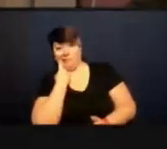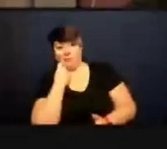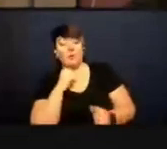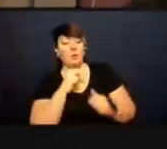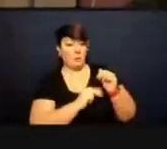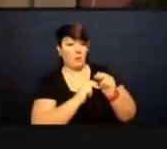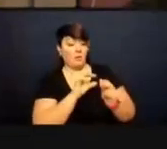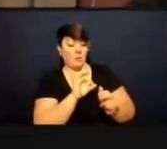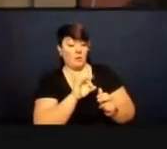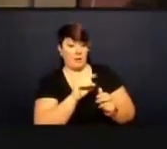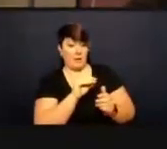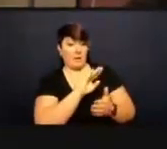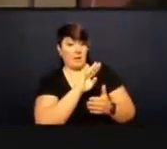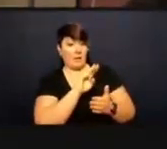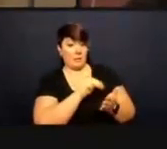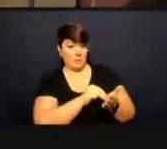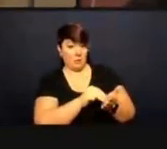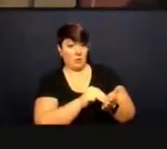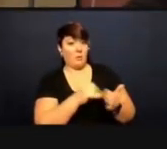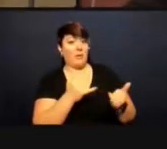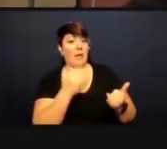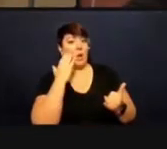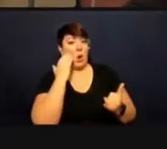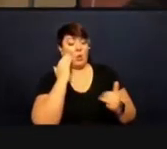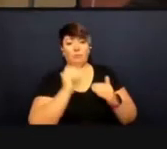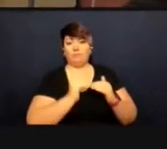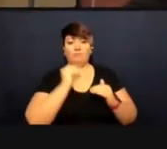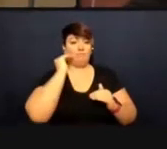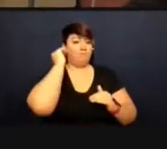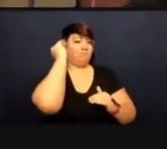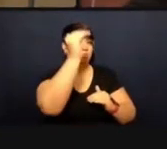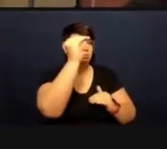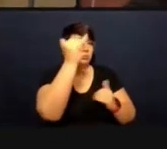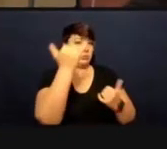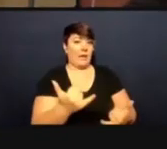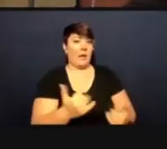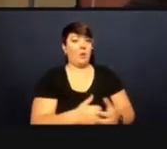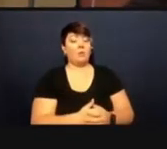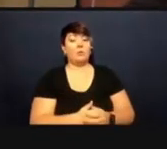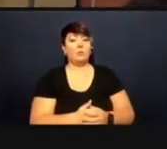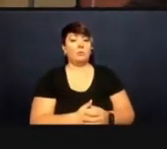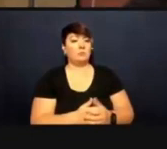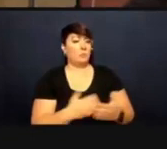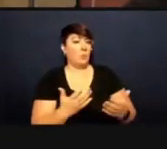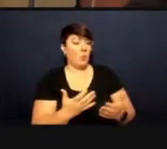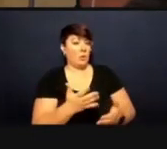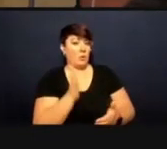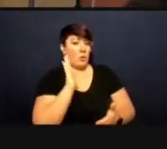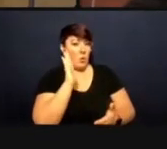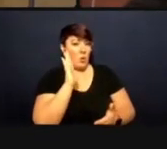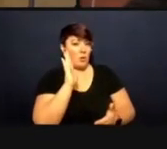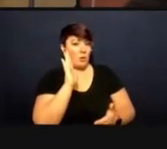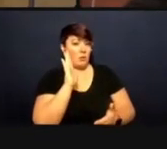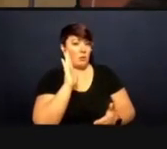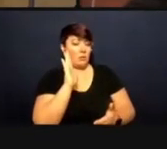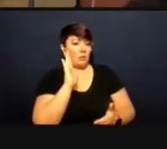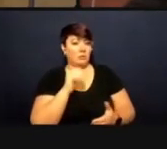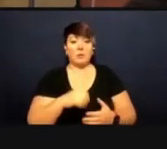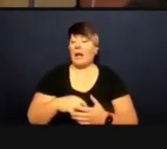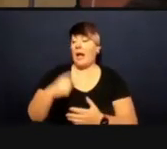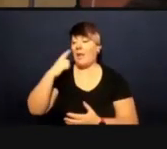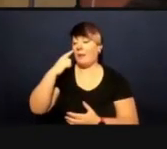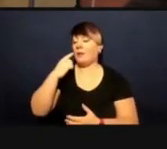kwa sasa? Ninajua ya kuwa tunaweza kutumia takribani dola milioni 80